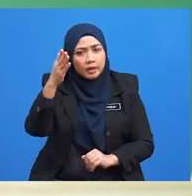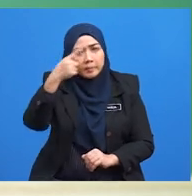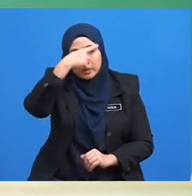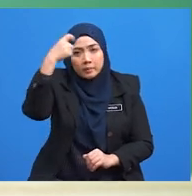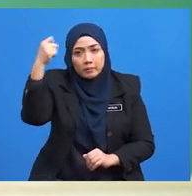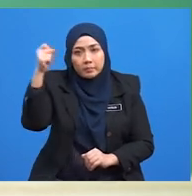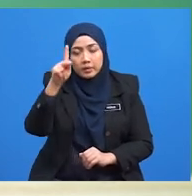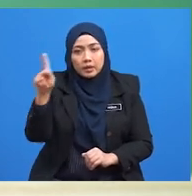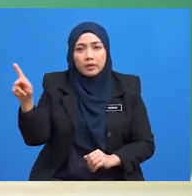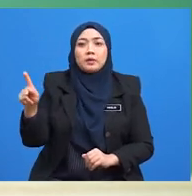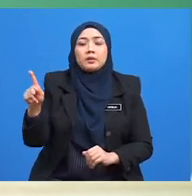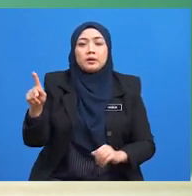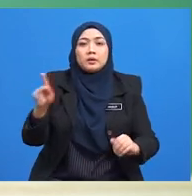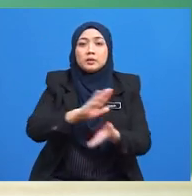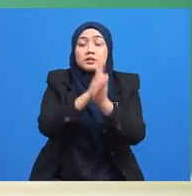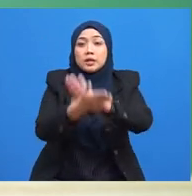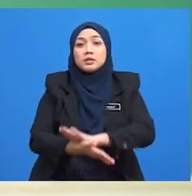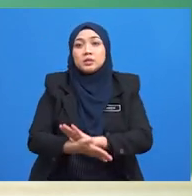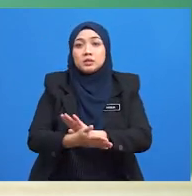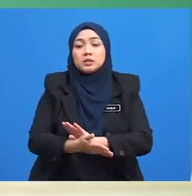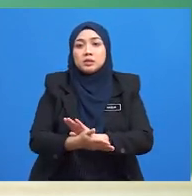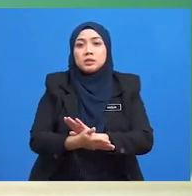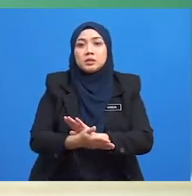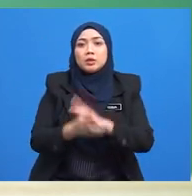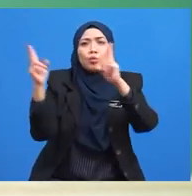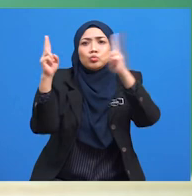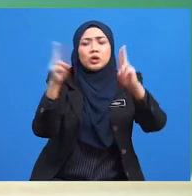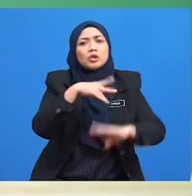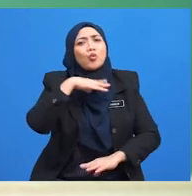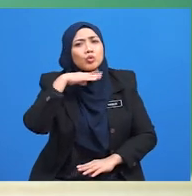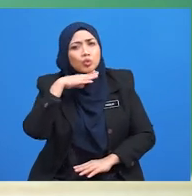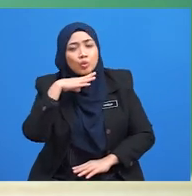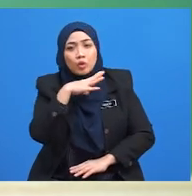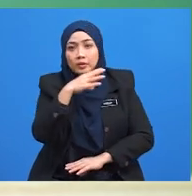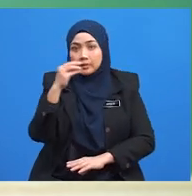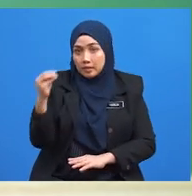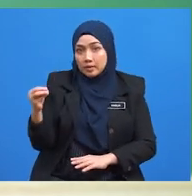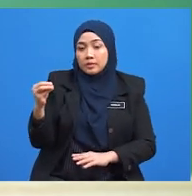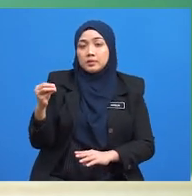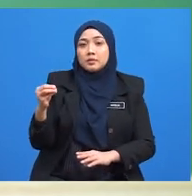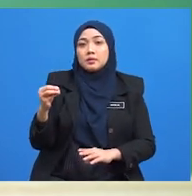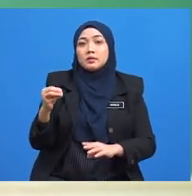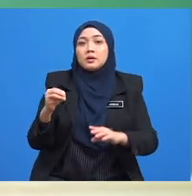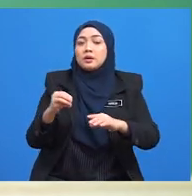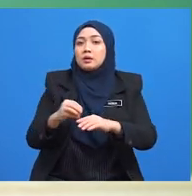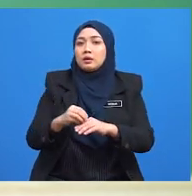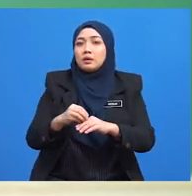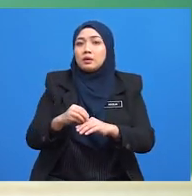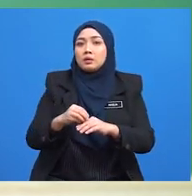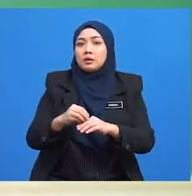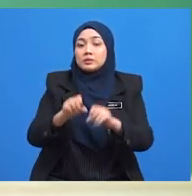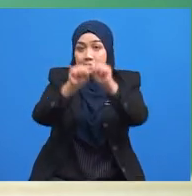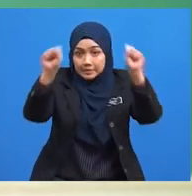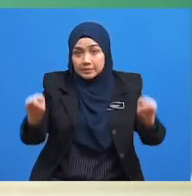menyebabkan berlakunya pencemaran udara, iaitu menjejaskan sistem atmosfera. Selain